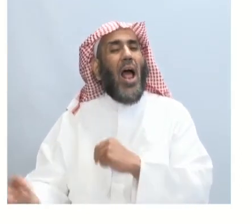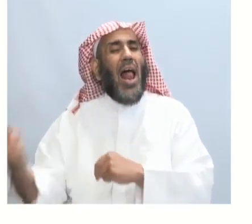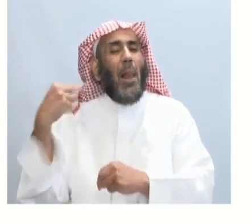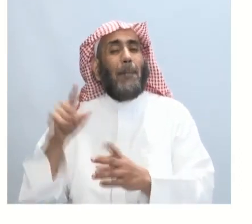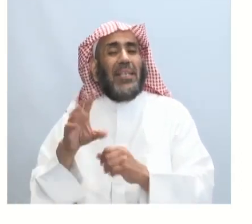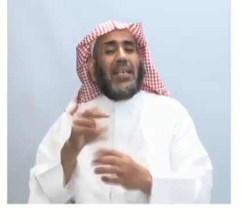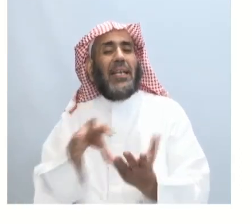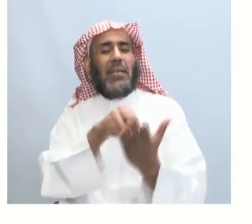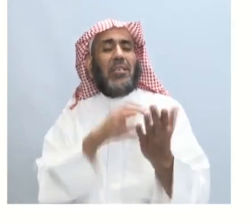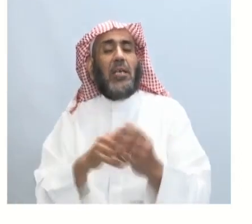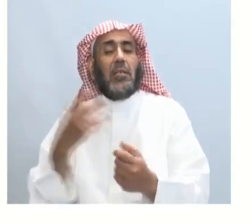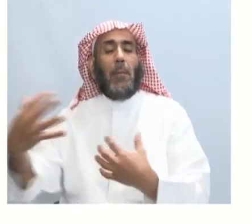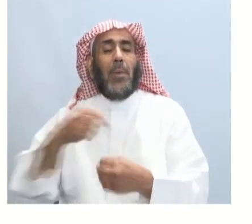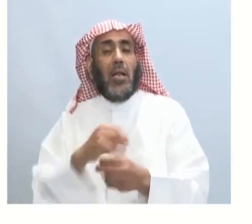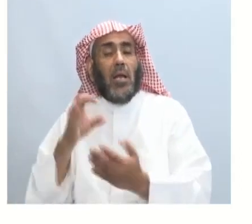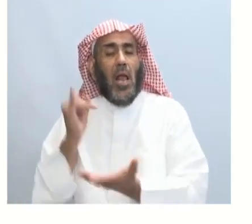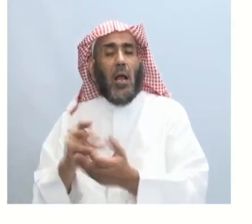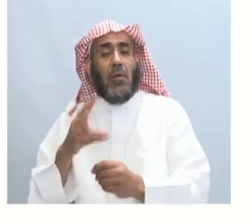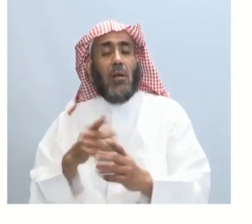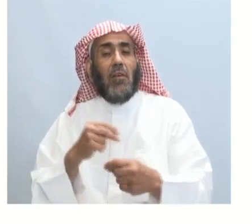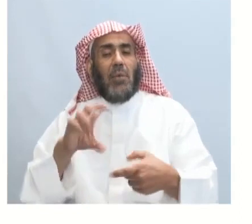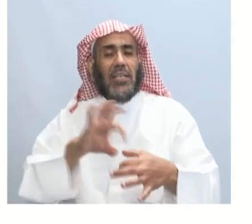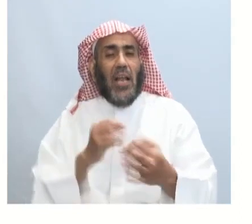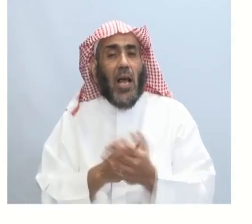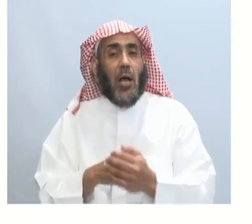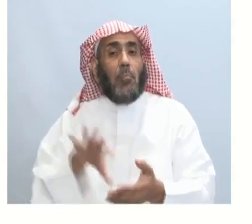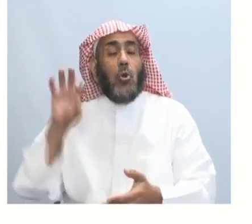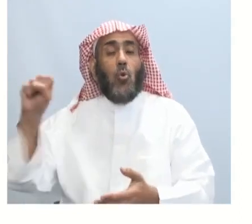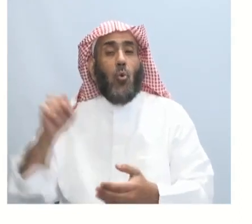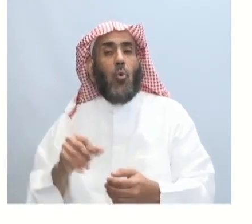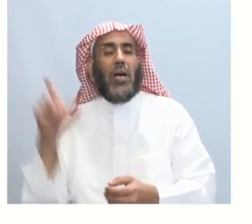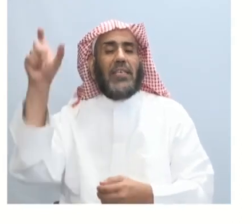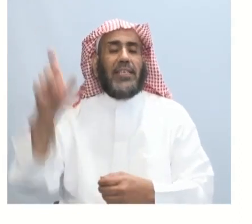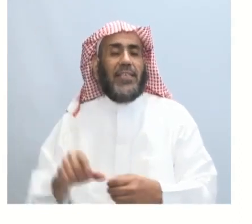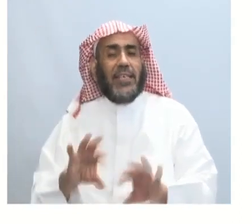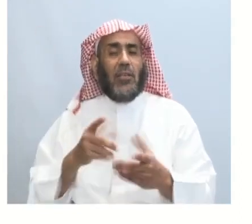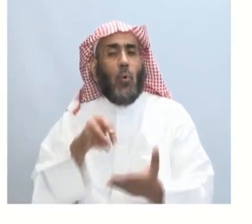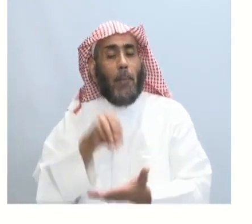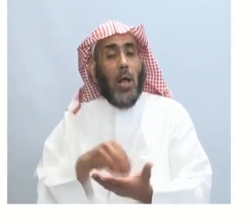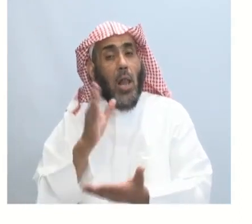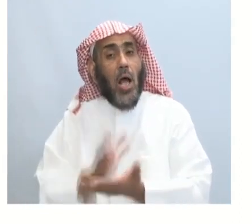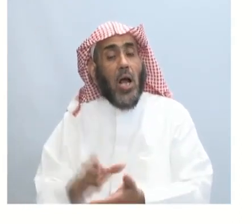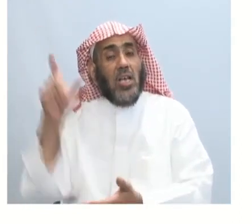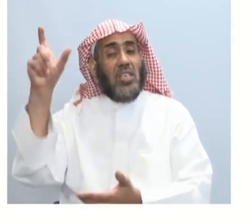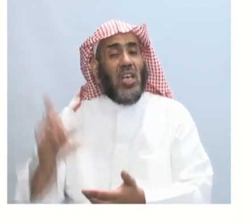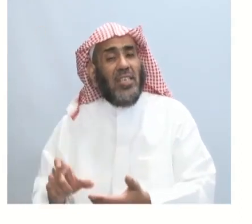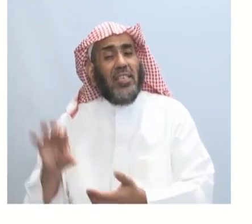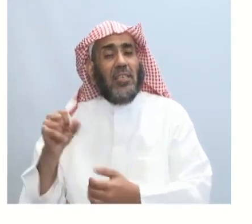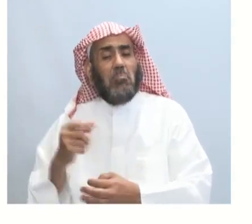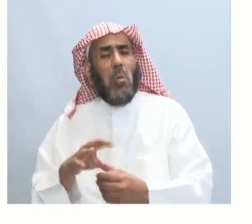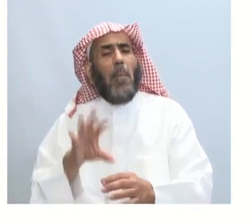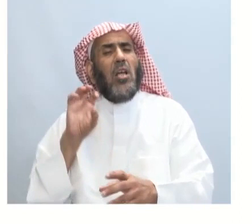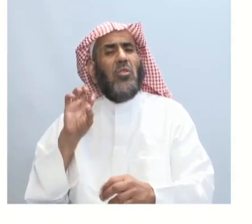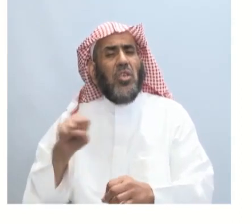ل مصلحه مالك الحق وهو الدان كما هو الحال فيما يتعلق بالحقوق الشخصيه قد يكون محل الحق شخص شيئا ماذا